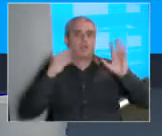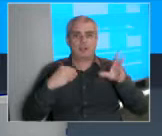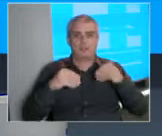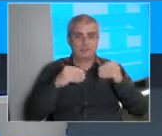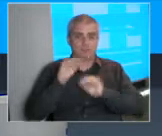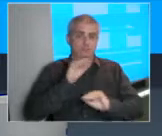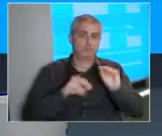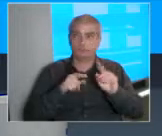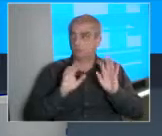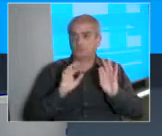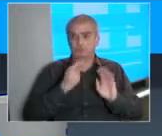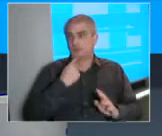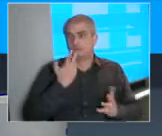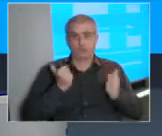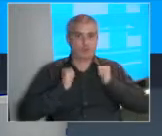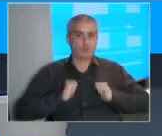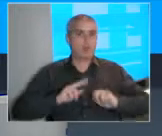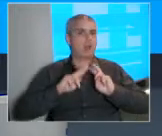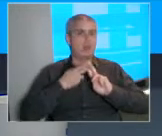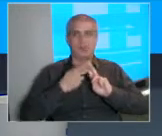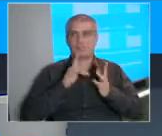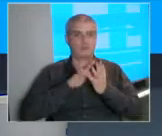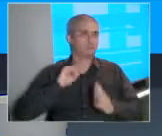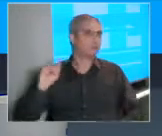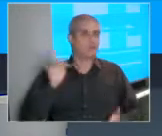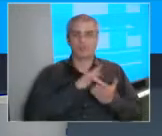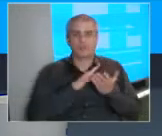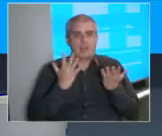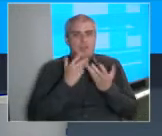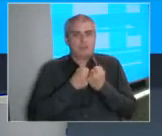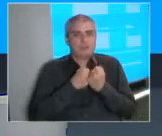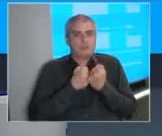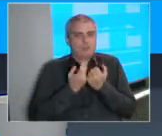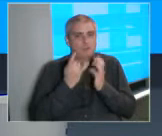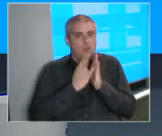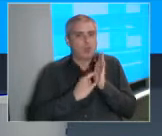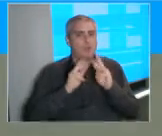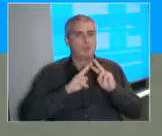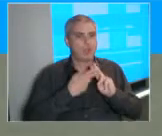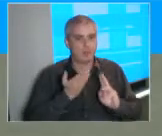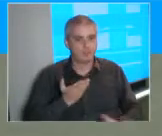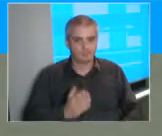פלסטיק והשימוש, הוא באמת, צריך לומר, נוח לעולם ונמצא בכל מקום. איך מתמודדים מבחינה חקיקתית בעולם?